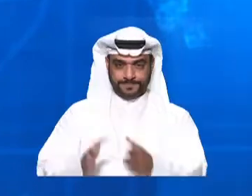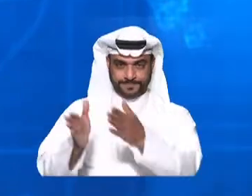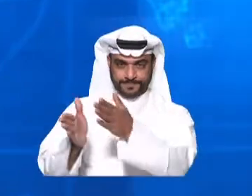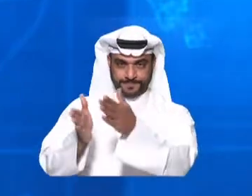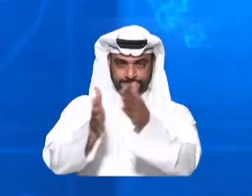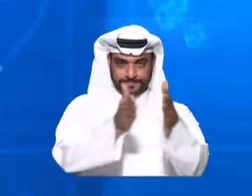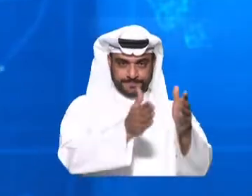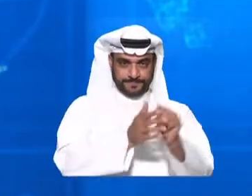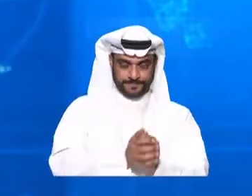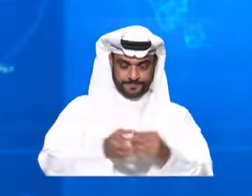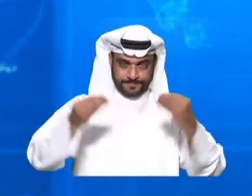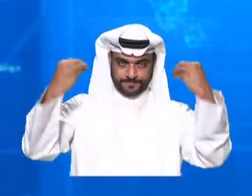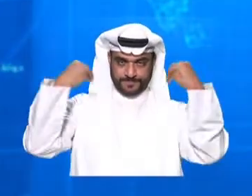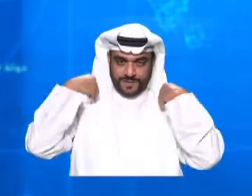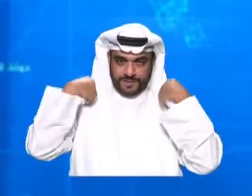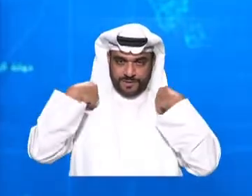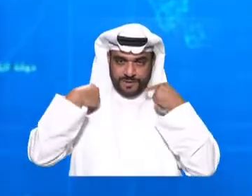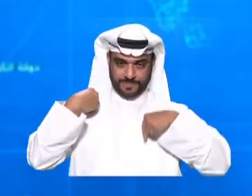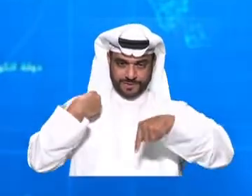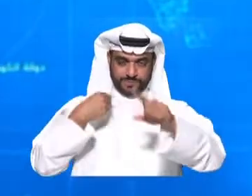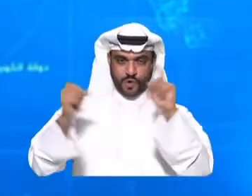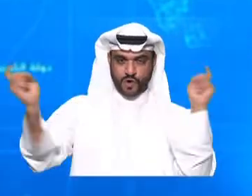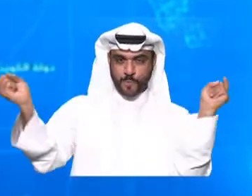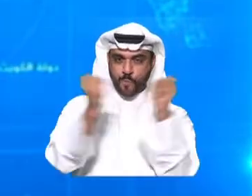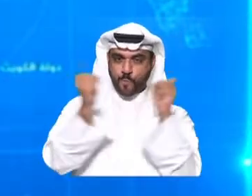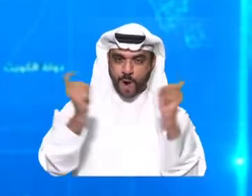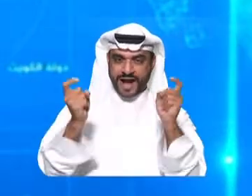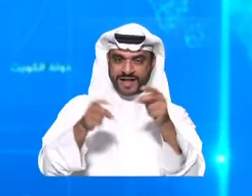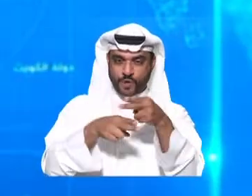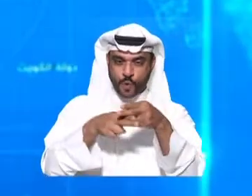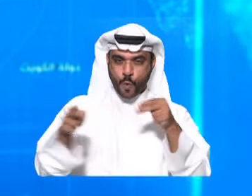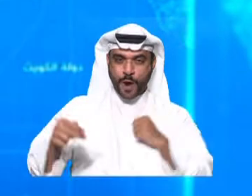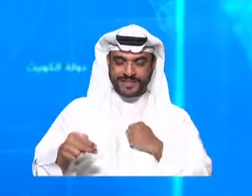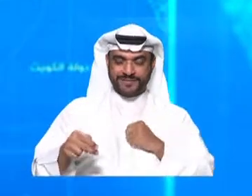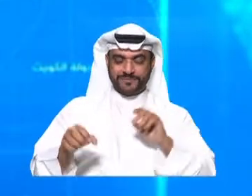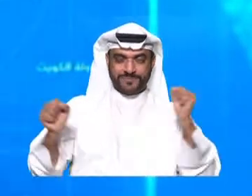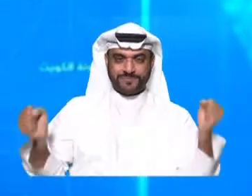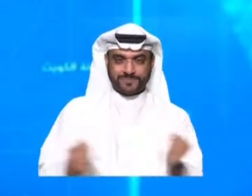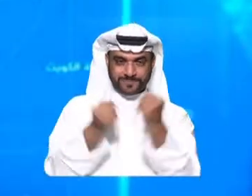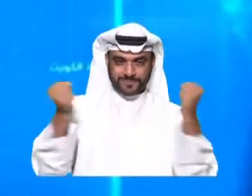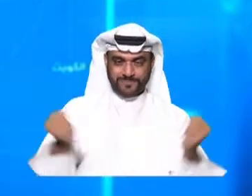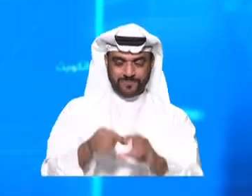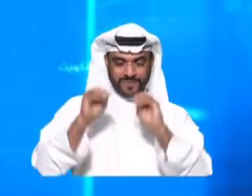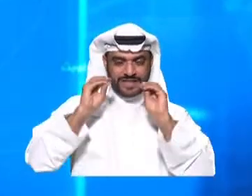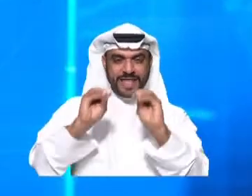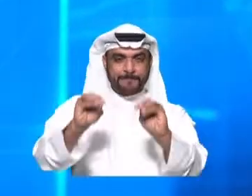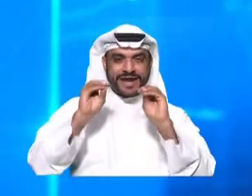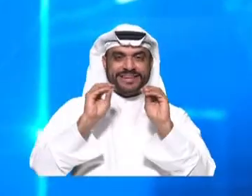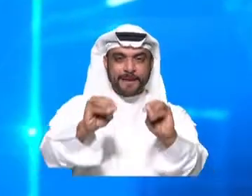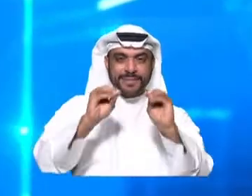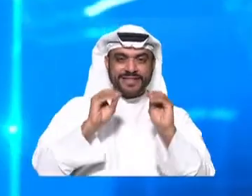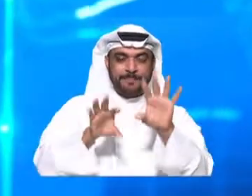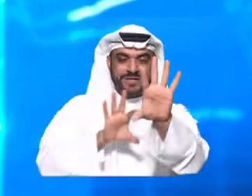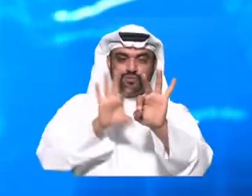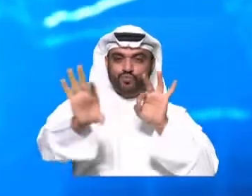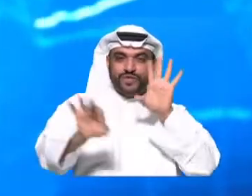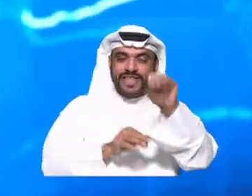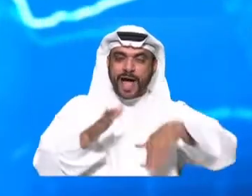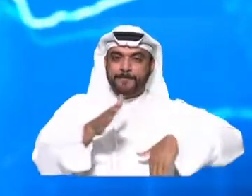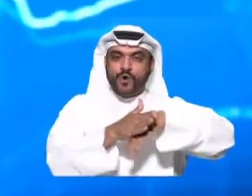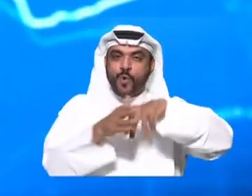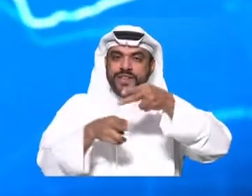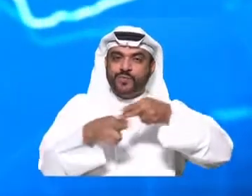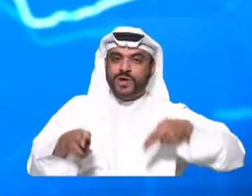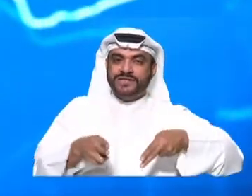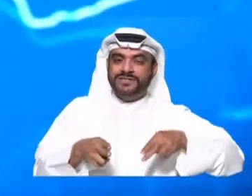وفي الصفحة الرياضية، خاض منتخبنا الوطني لكرة القدم ميرانه الأخير قبل المواجهة المرتقبة والمهمة